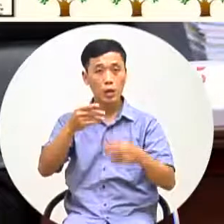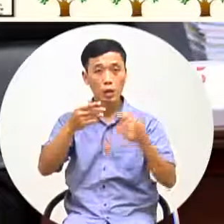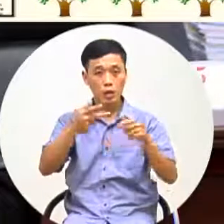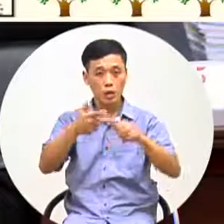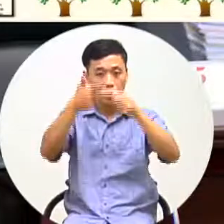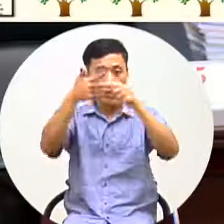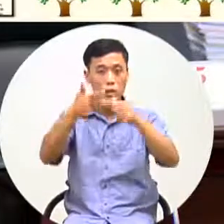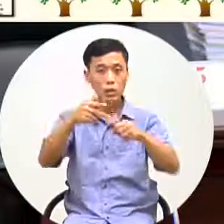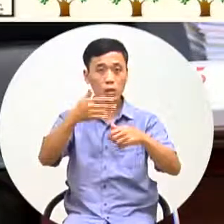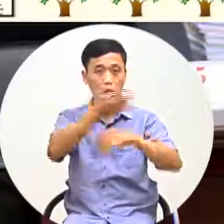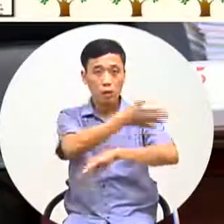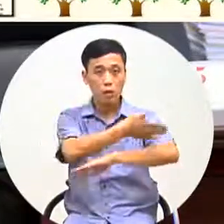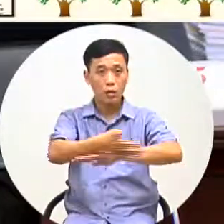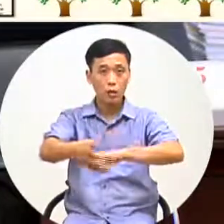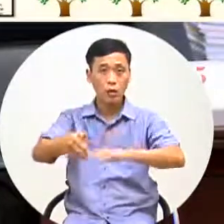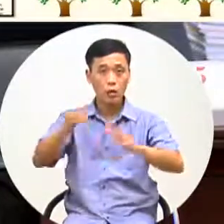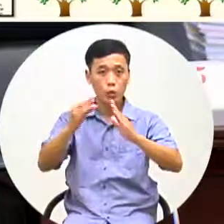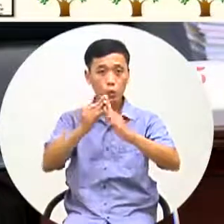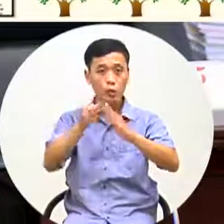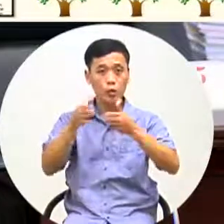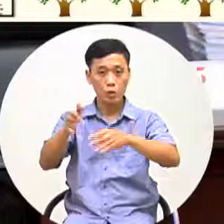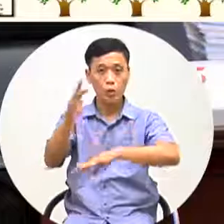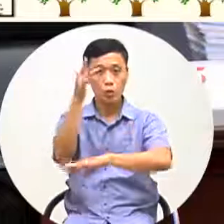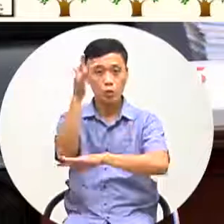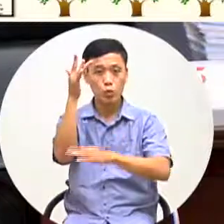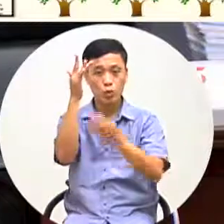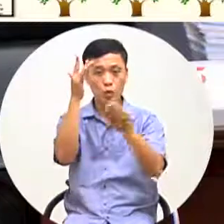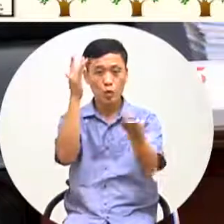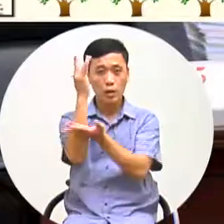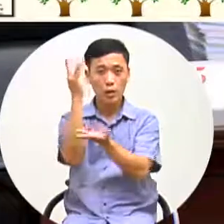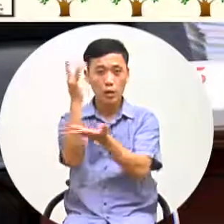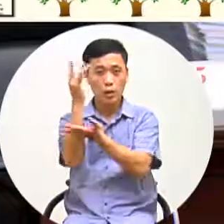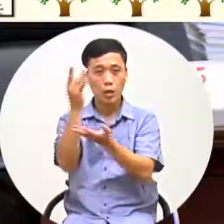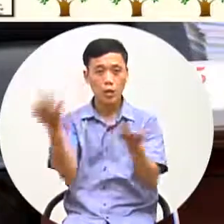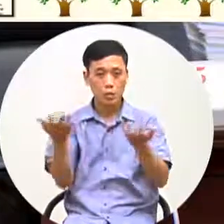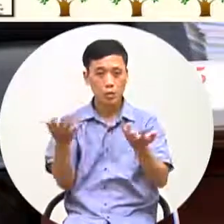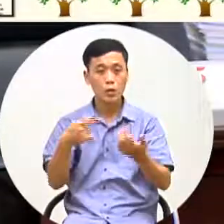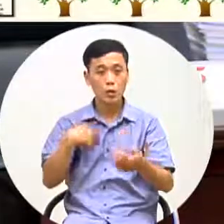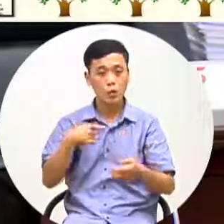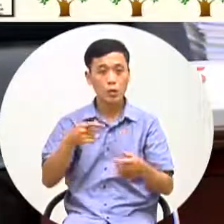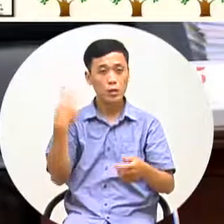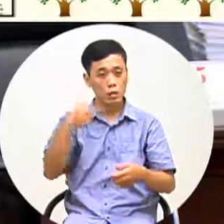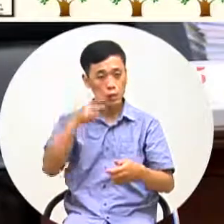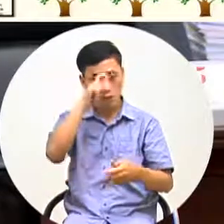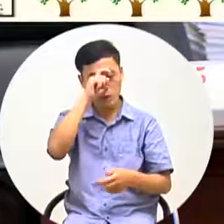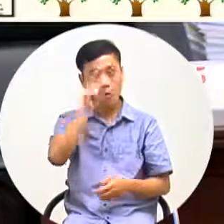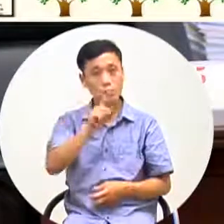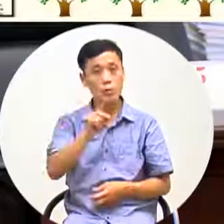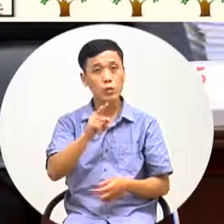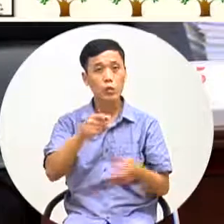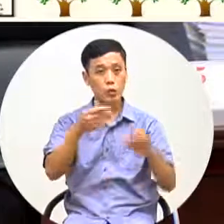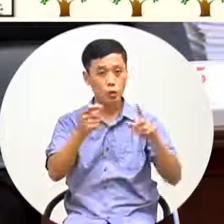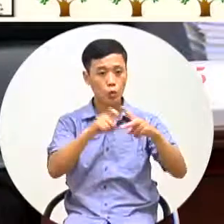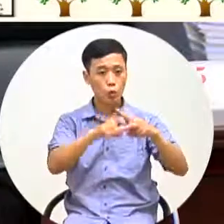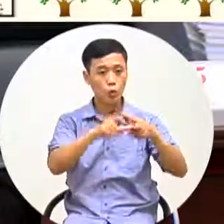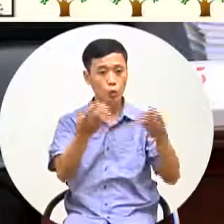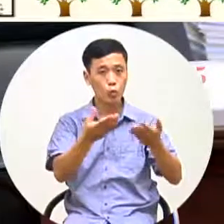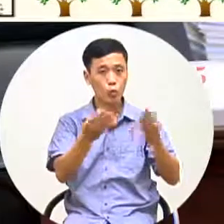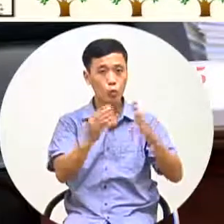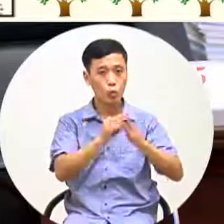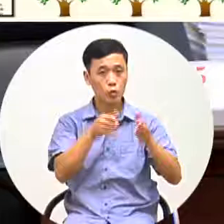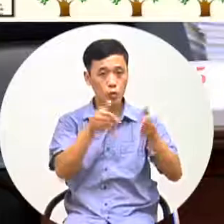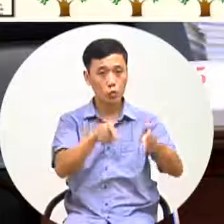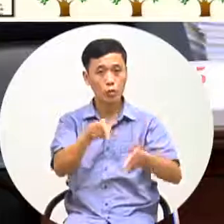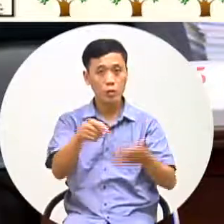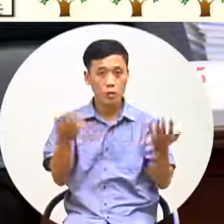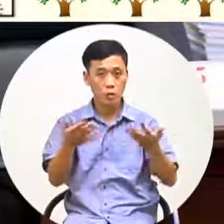的这个砍头的事件，我觉得我回头还是要继续来要求我们的公务局要把这些事情要做得彻底，让